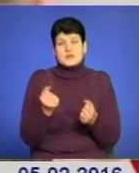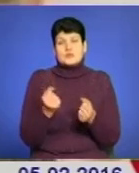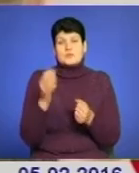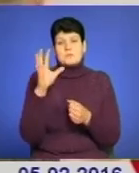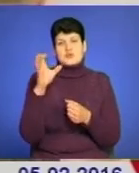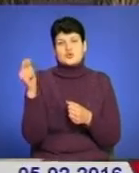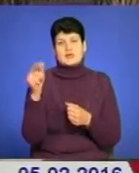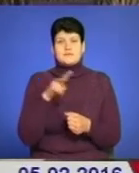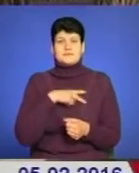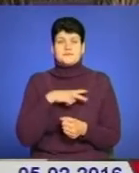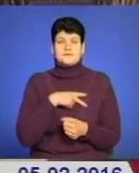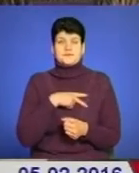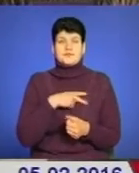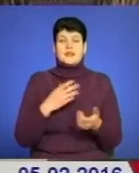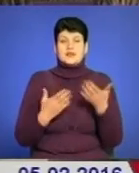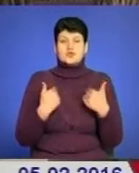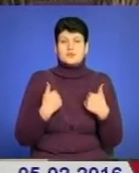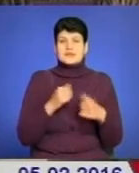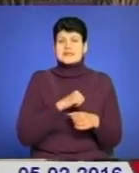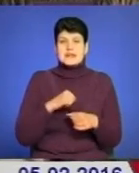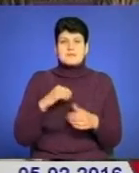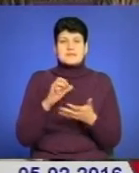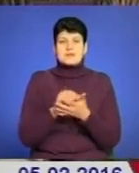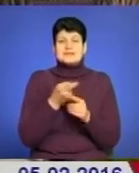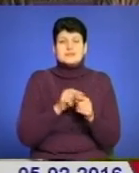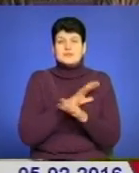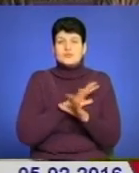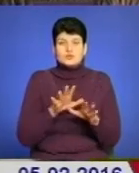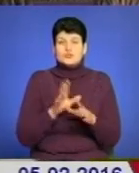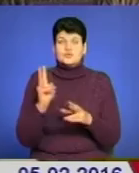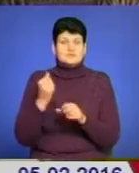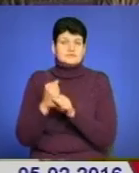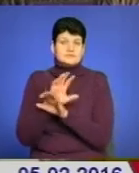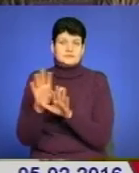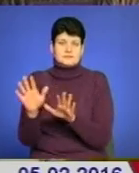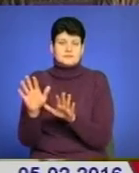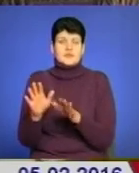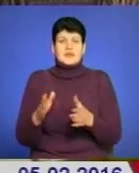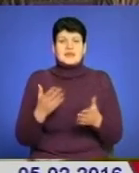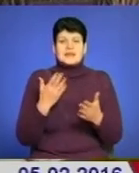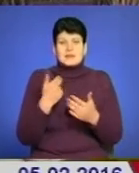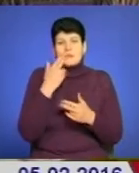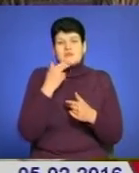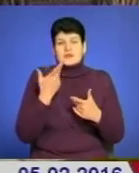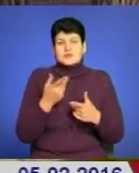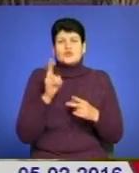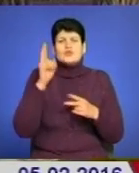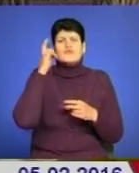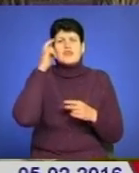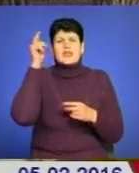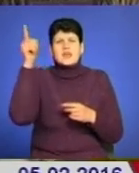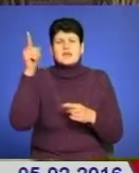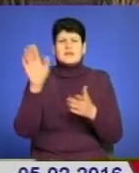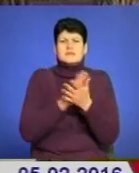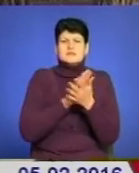500 гривень. Якщо ми самі не будемо цим займатися, то цього не настане. Бо є така звичка, що десь хтось в Києві там якусь